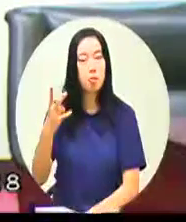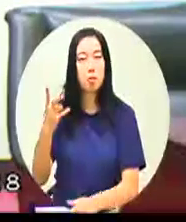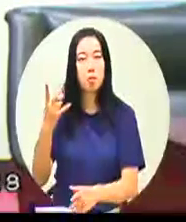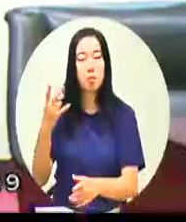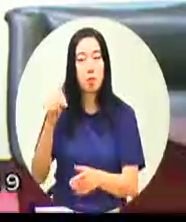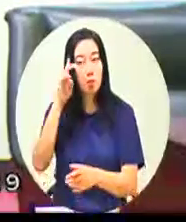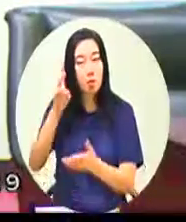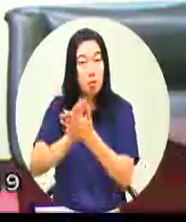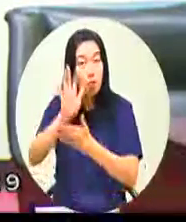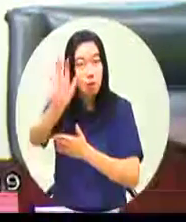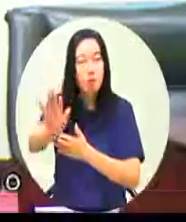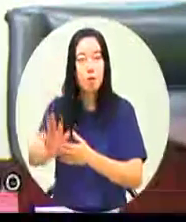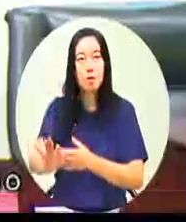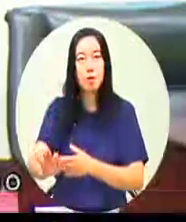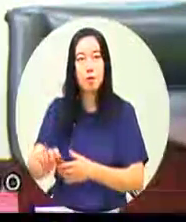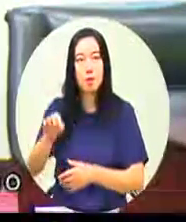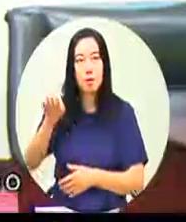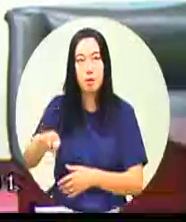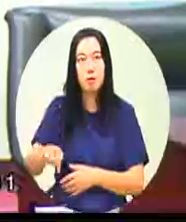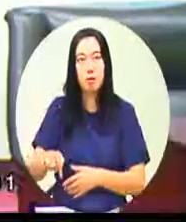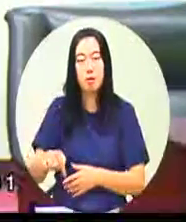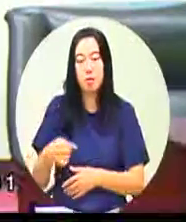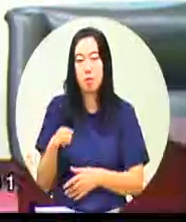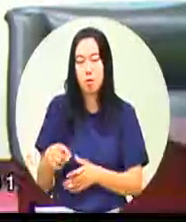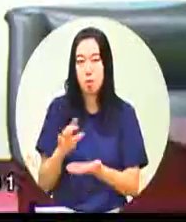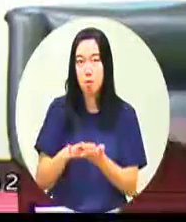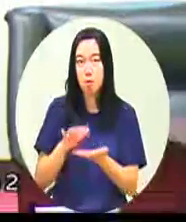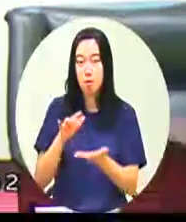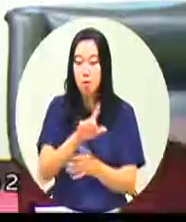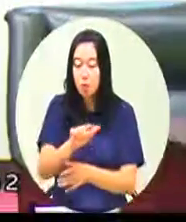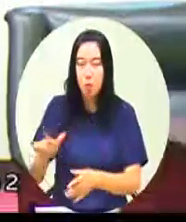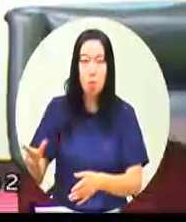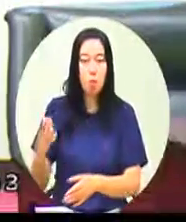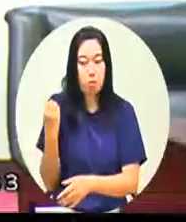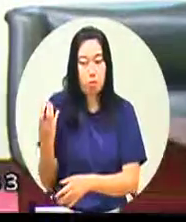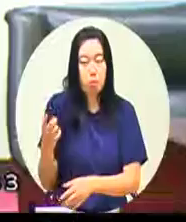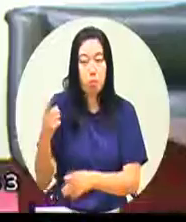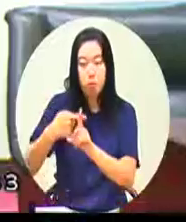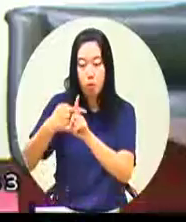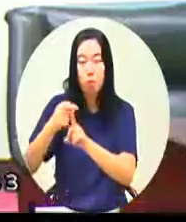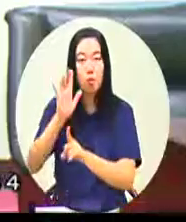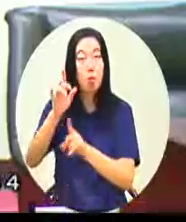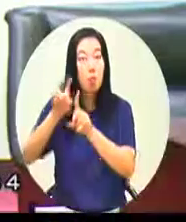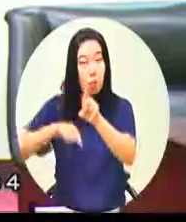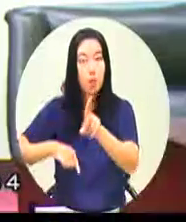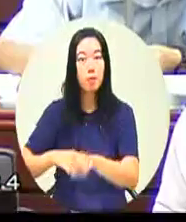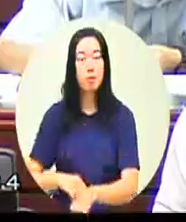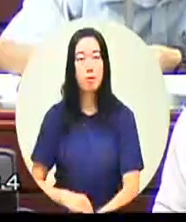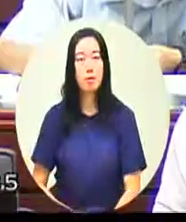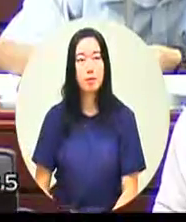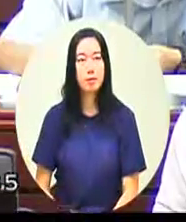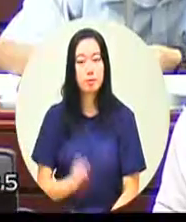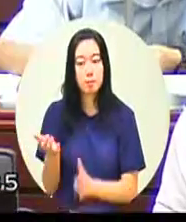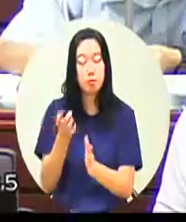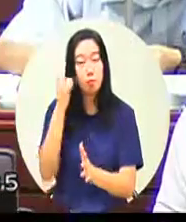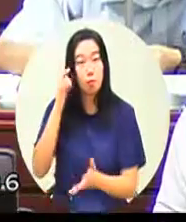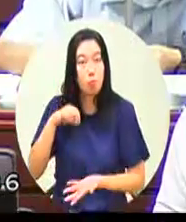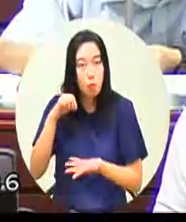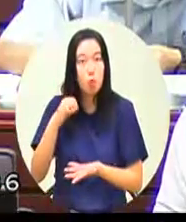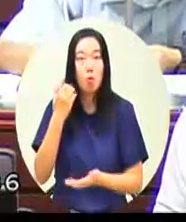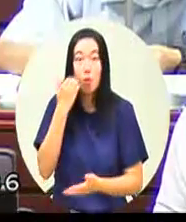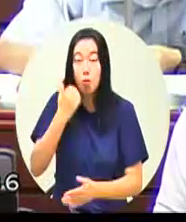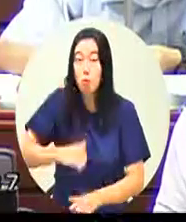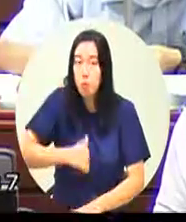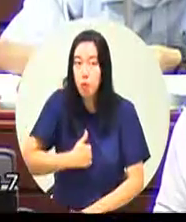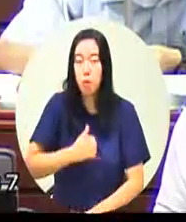两工到两工后，迄个新鲜品质有差别啊。 所以讲，丁员你所讲的这個问题，那么如果后续